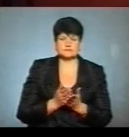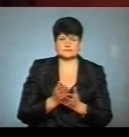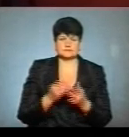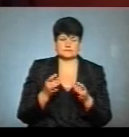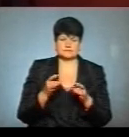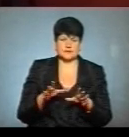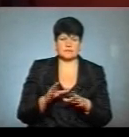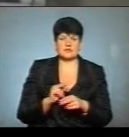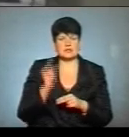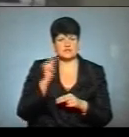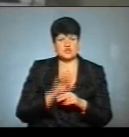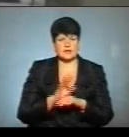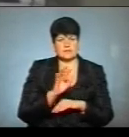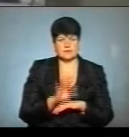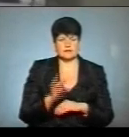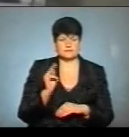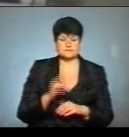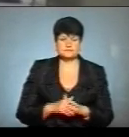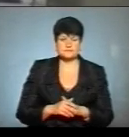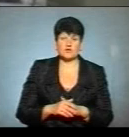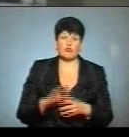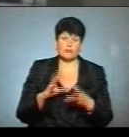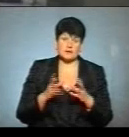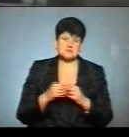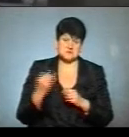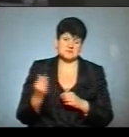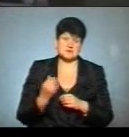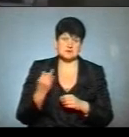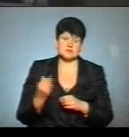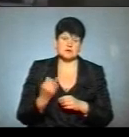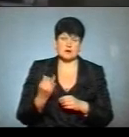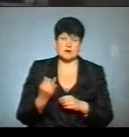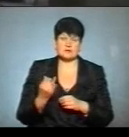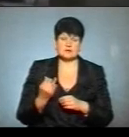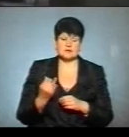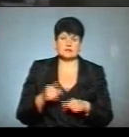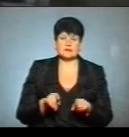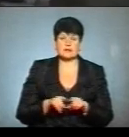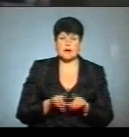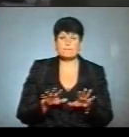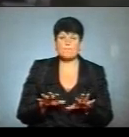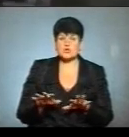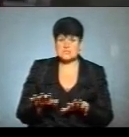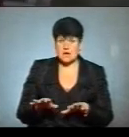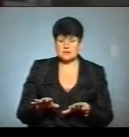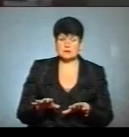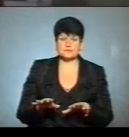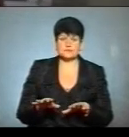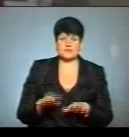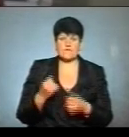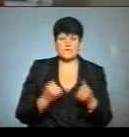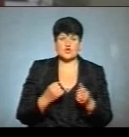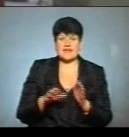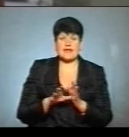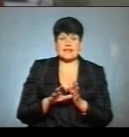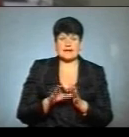Або на навчання відправлю. В принципі, зацікавила така посада, та як